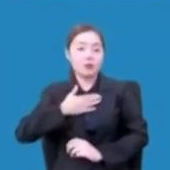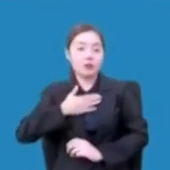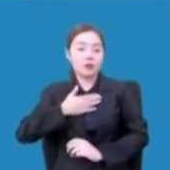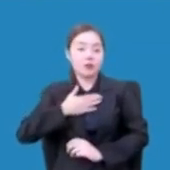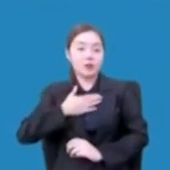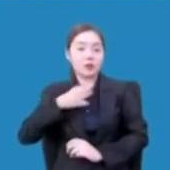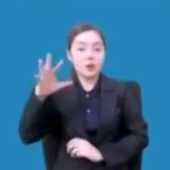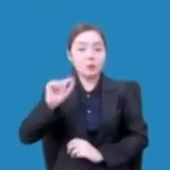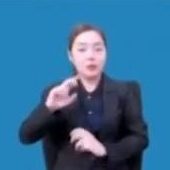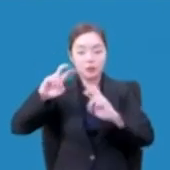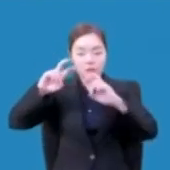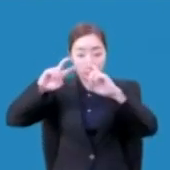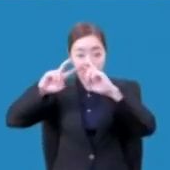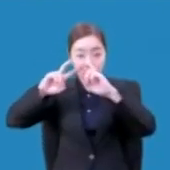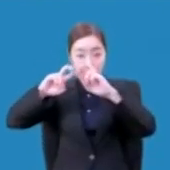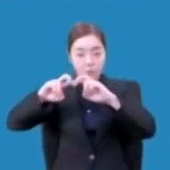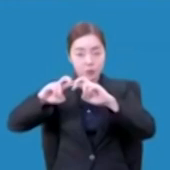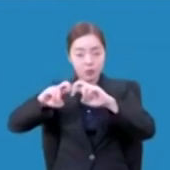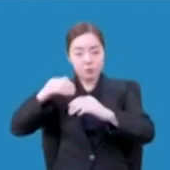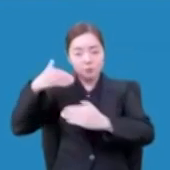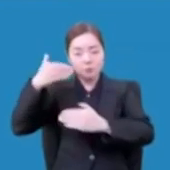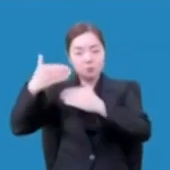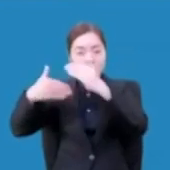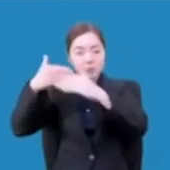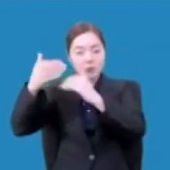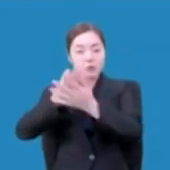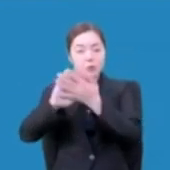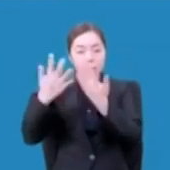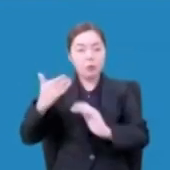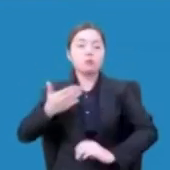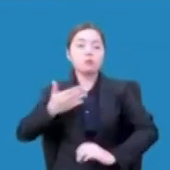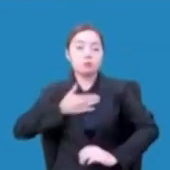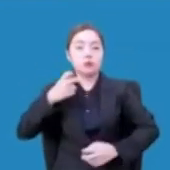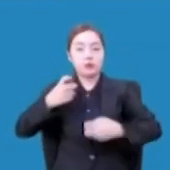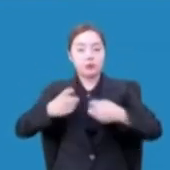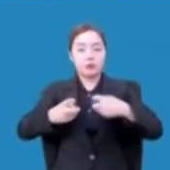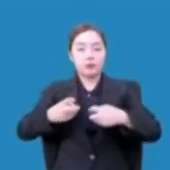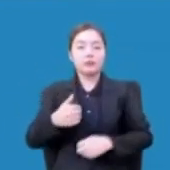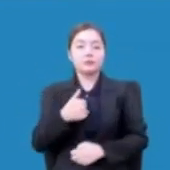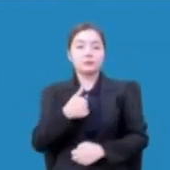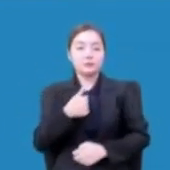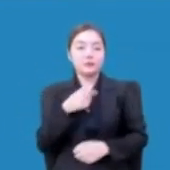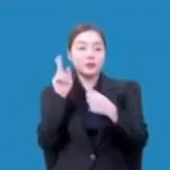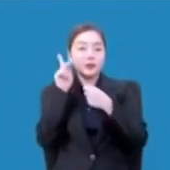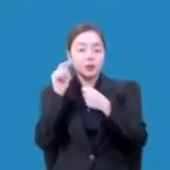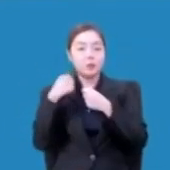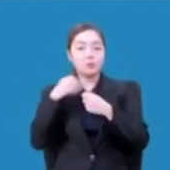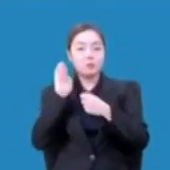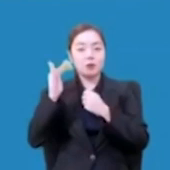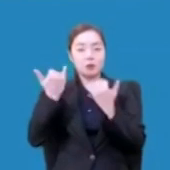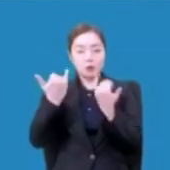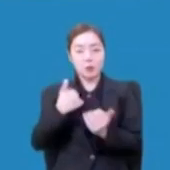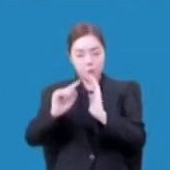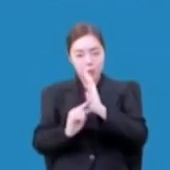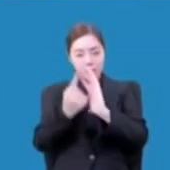านวิจัยที่ทางเนสเทพัฒนามาเหมือนกันนี่ครับผมขอประกาศตัวเป็นนักข่าว AI คนแรกของประเทศไทยเลย